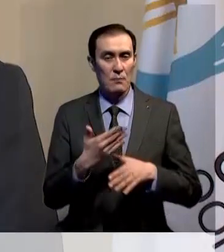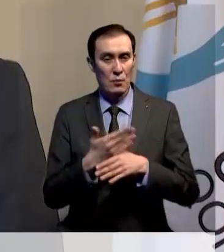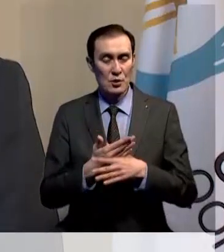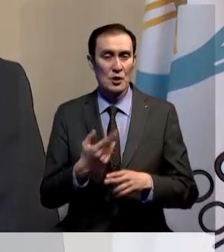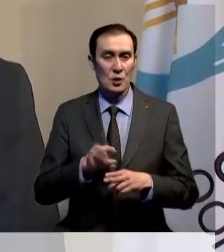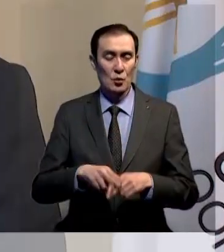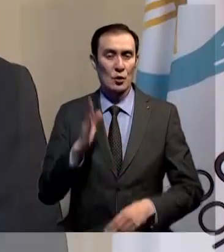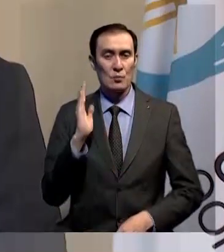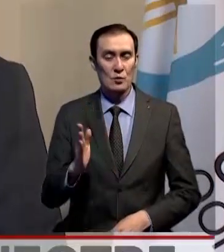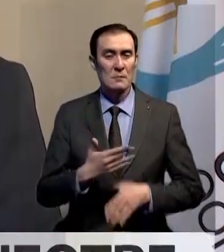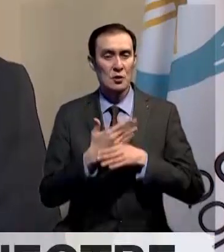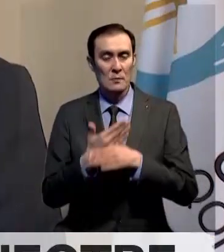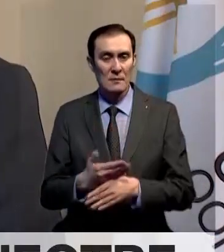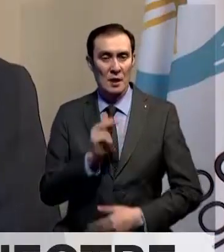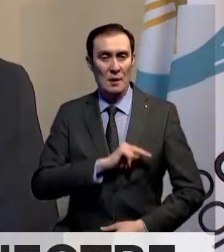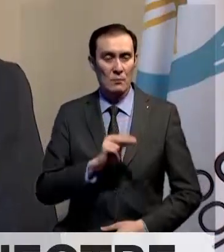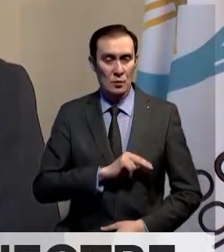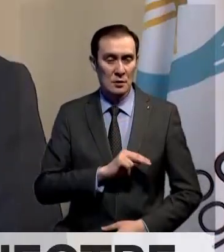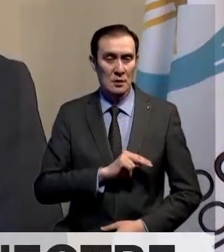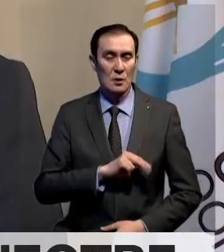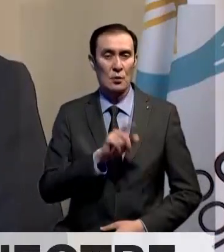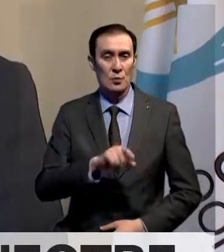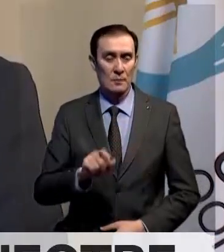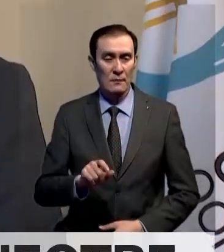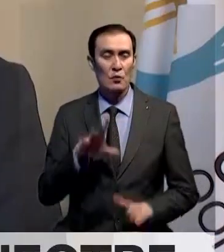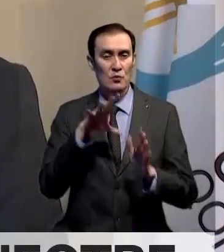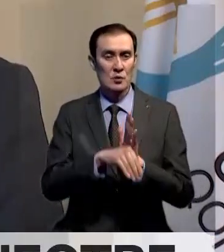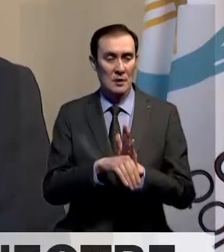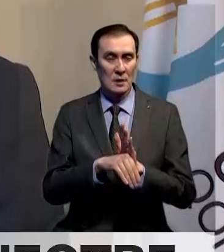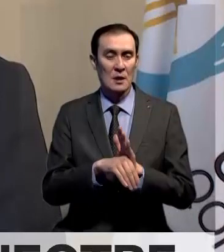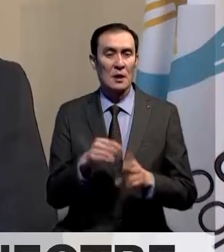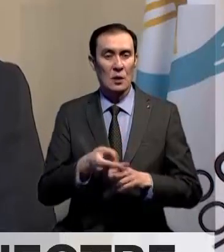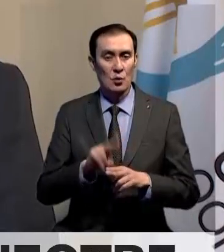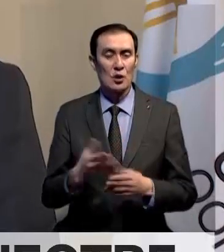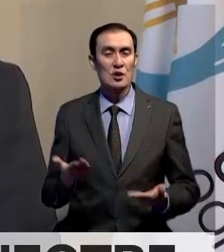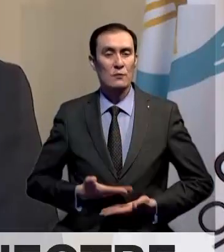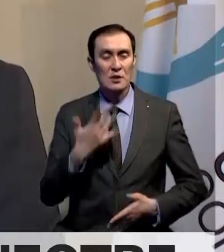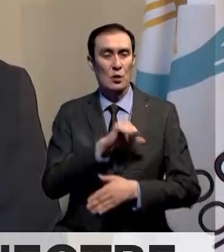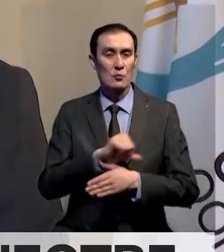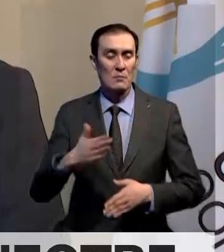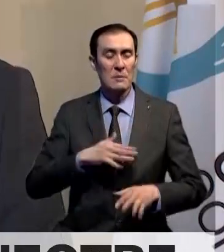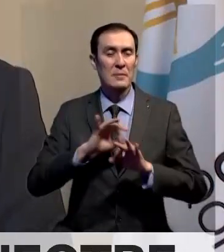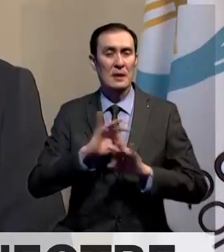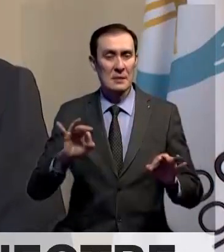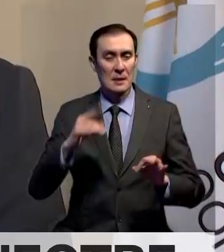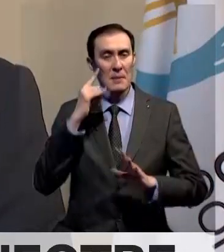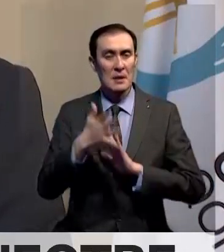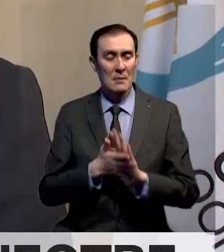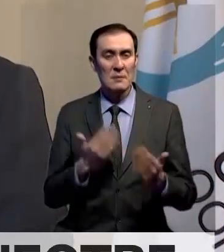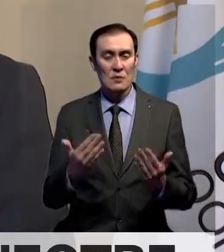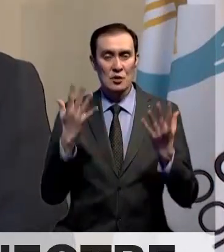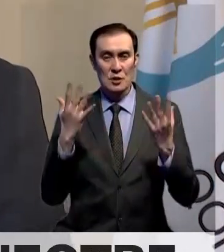будет способствовать работе с соотечественниками, в том числе, которые проживают за рубежом. Мы прекрасно понимаем, что на